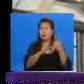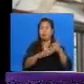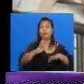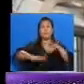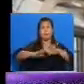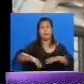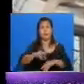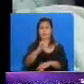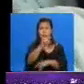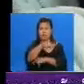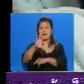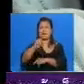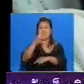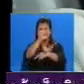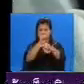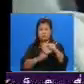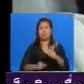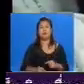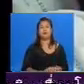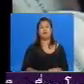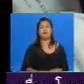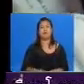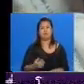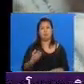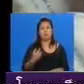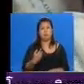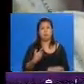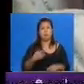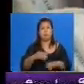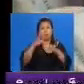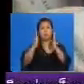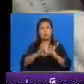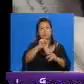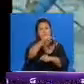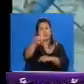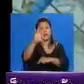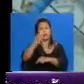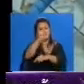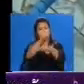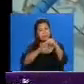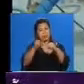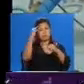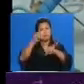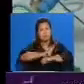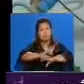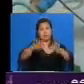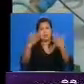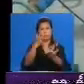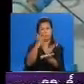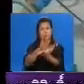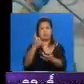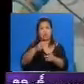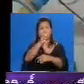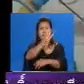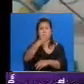30-50% ของประชากรมีภูมิกันแล้วการระบทถกระหุดซึงกเปตัเลขที่มาที่